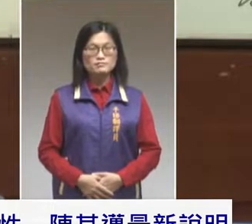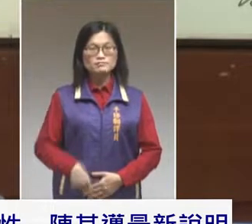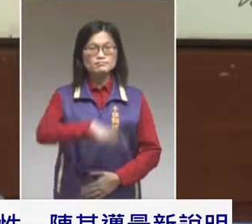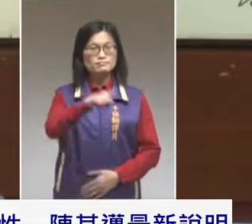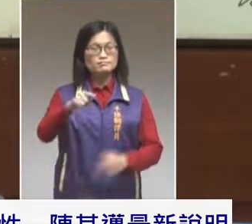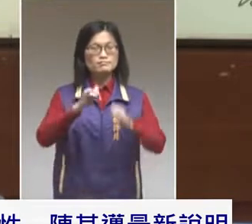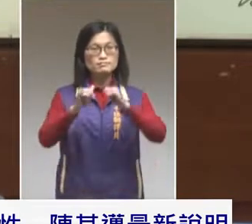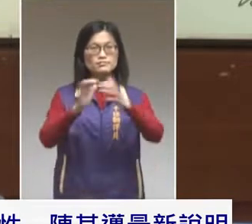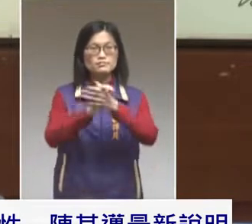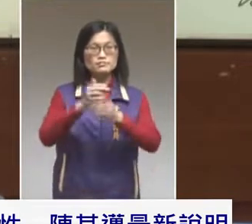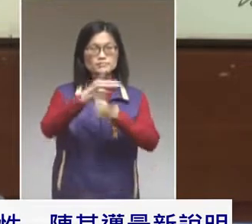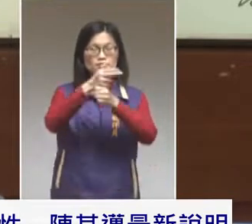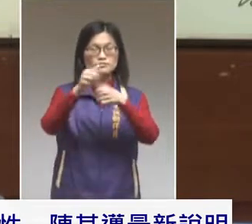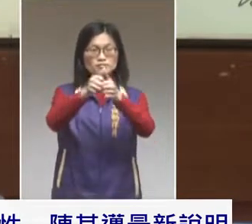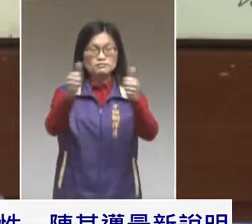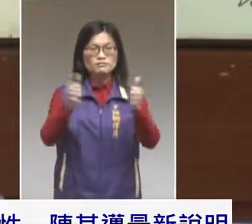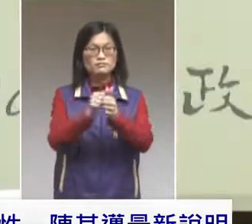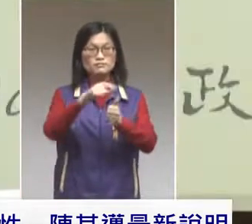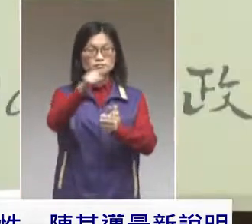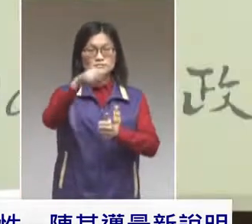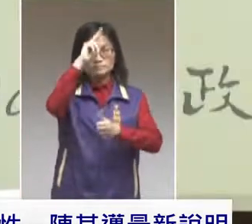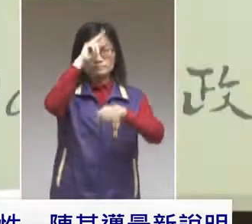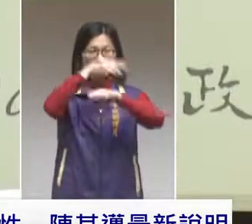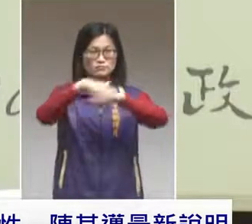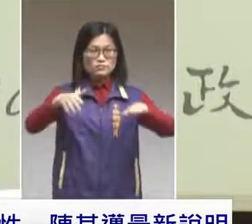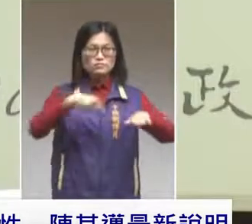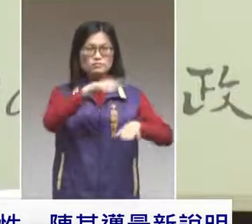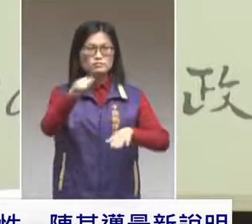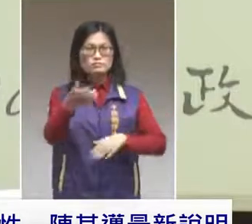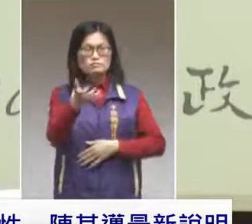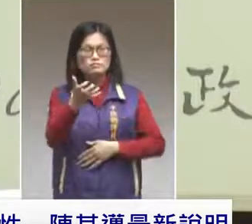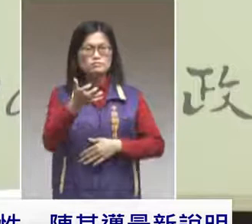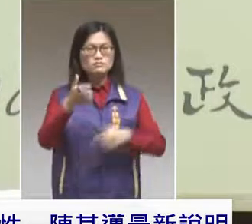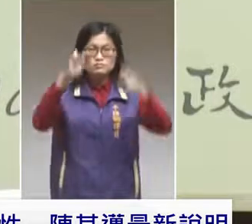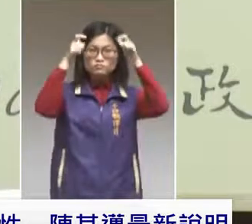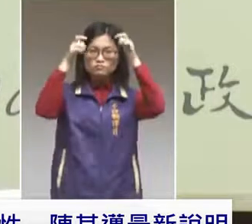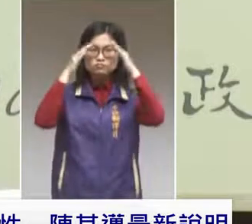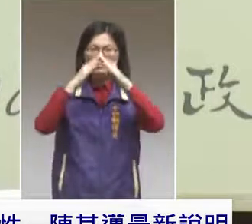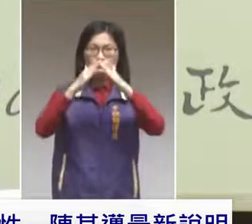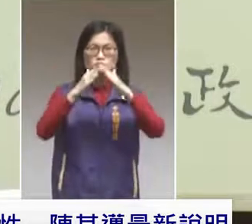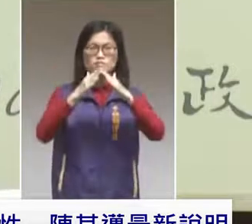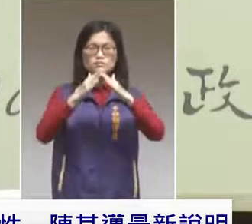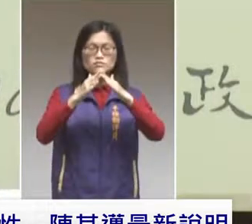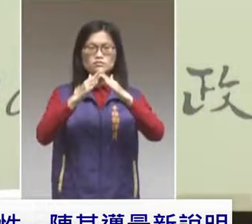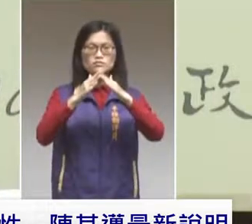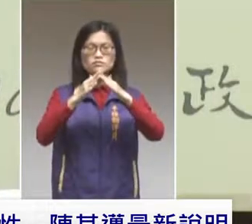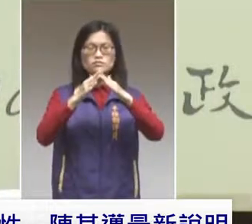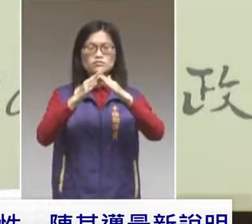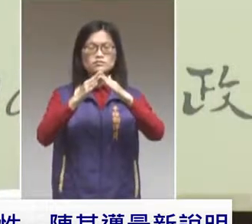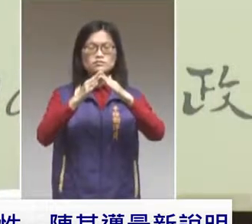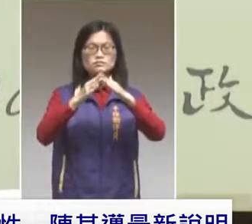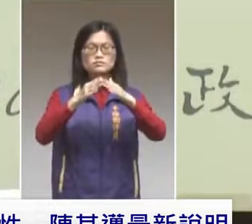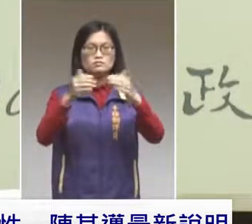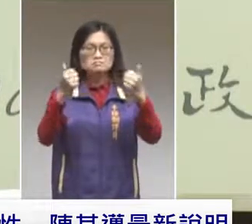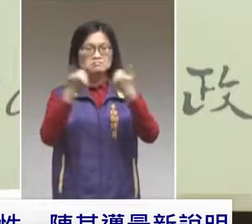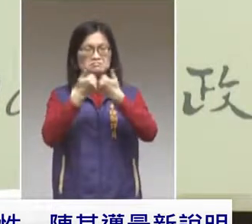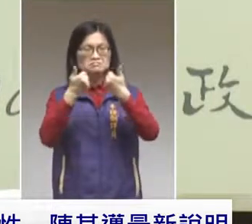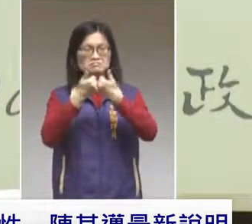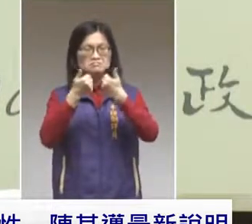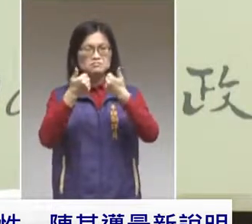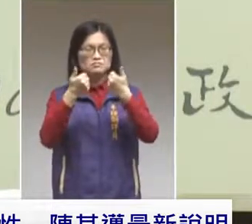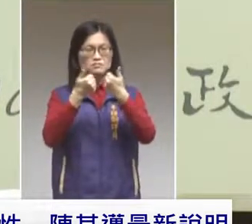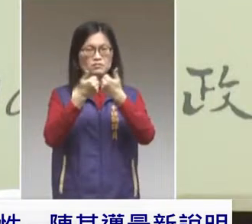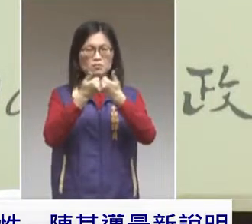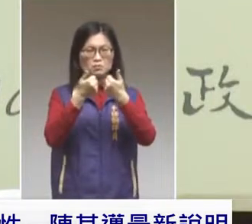各位市民朋友，各位媒体朋友，大家午安。我们刚刚高雄市的疫情指挥中心召开我们的例行性